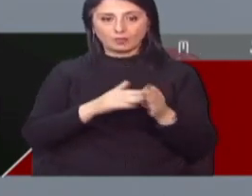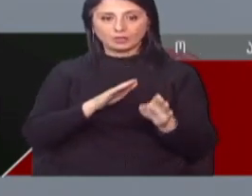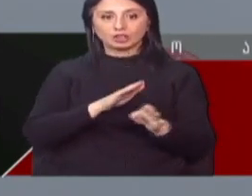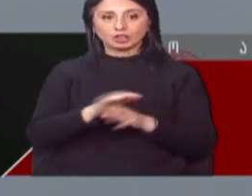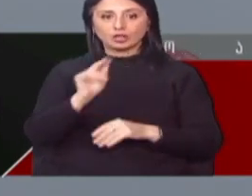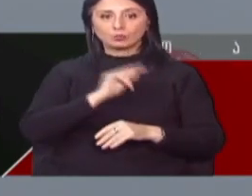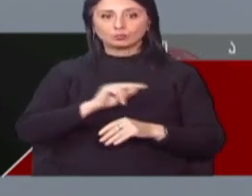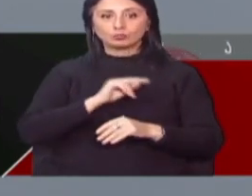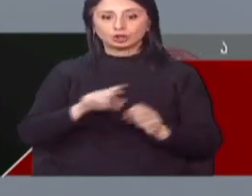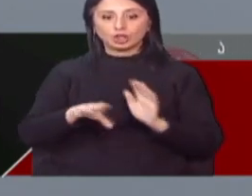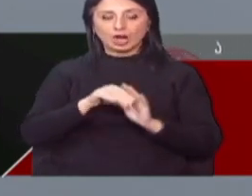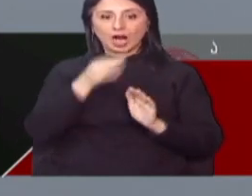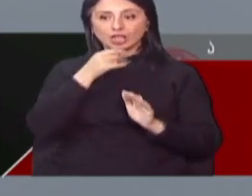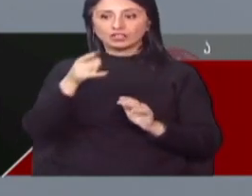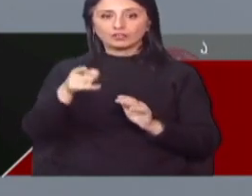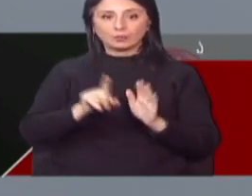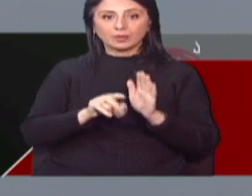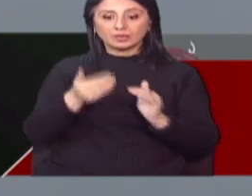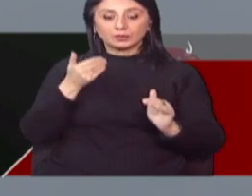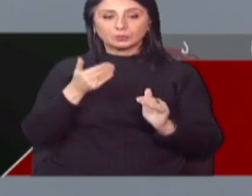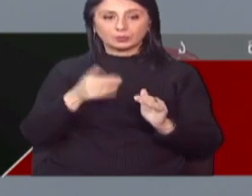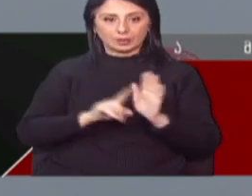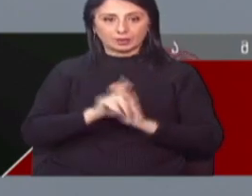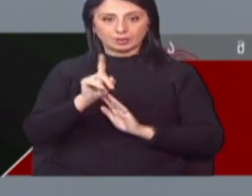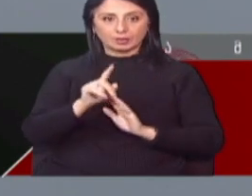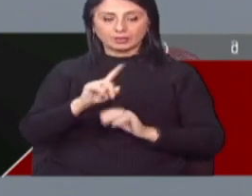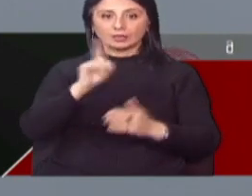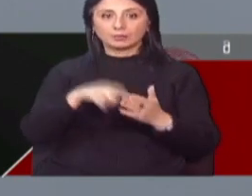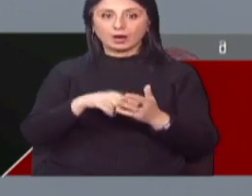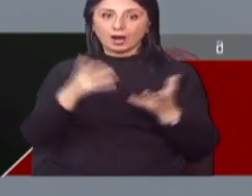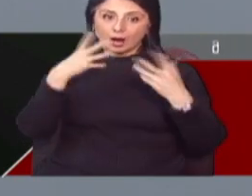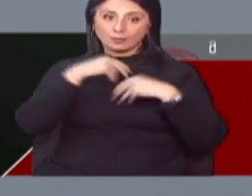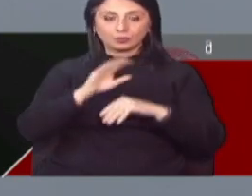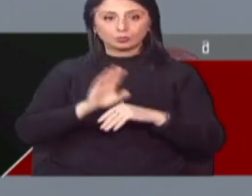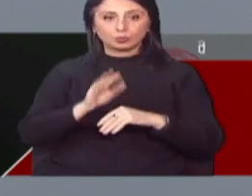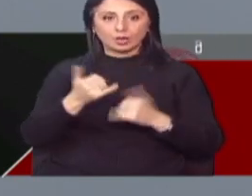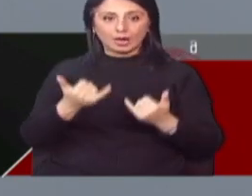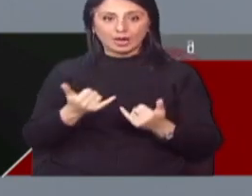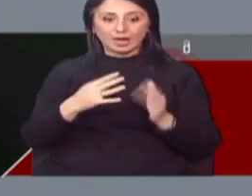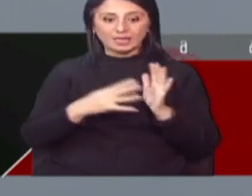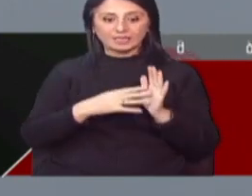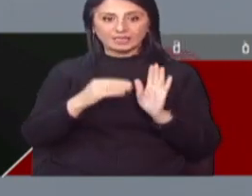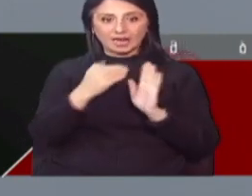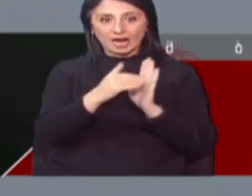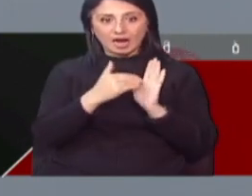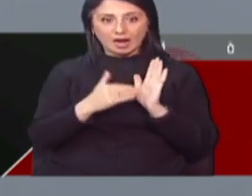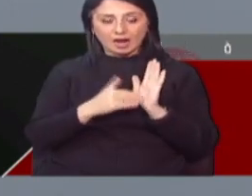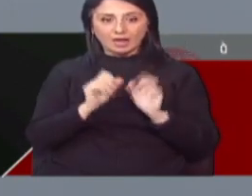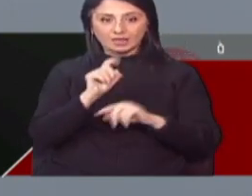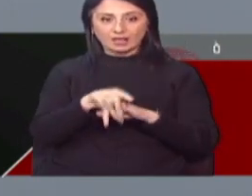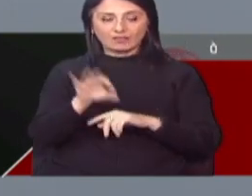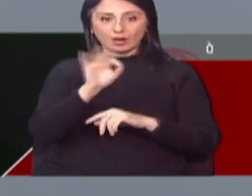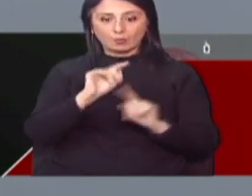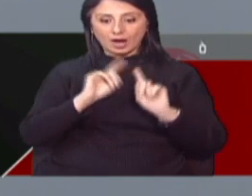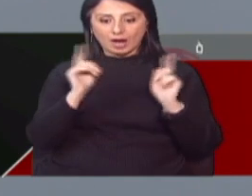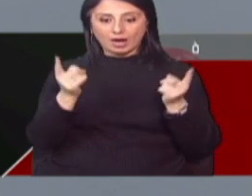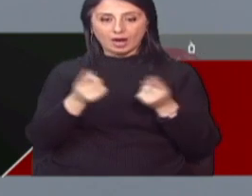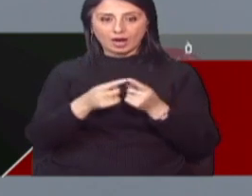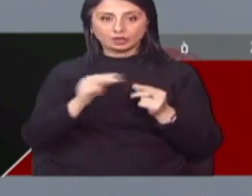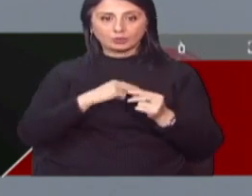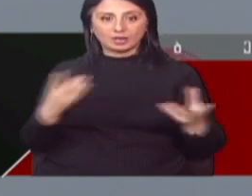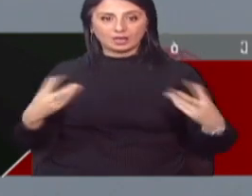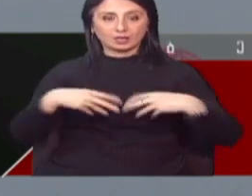Sulevlad, Mușaoba, Arcevne, Bamde, Daicos. Ahlam, Tavar, Kitua, Mohach, Deba, Tuara, Amgerad, Mainz, Hra, Punctiani, Sashi, Naudavan, Lebiscar, Șemom, Hareta,